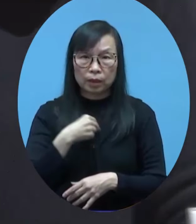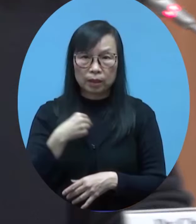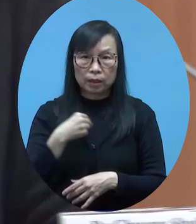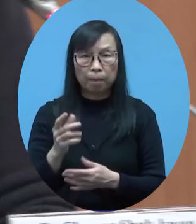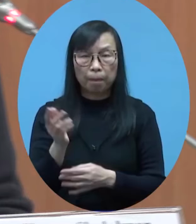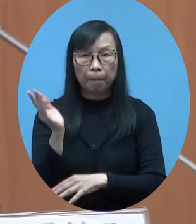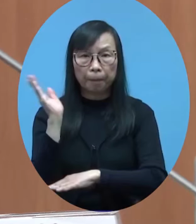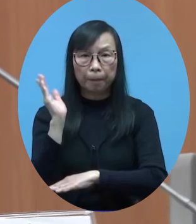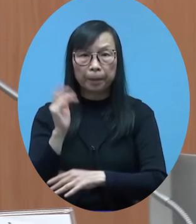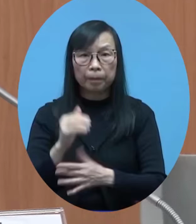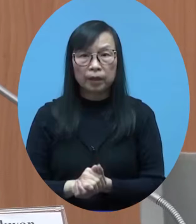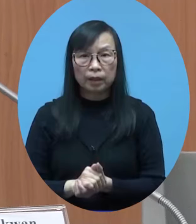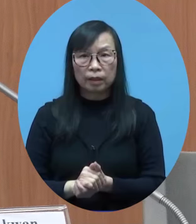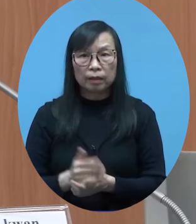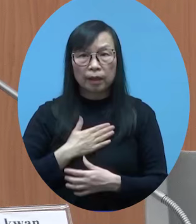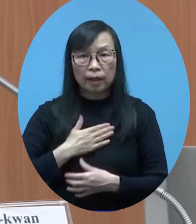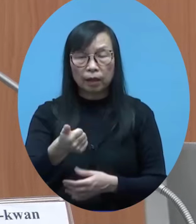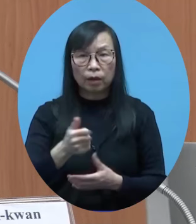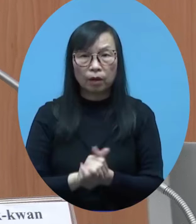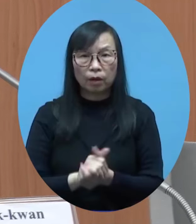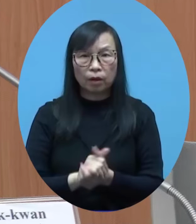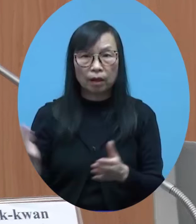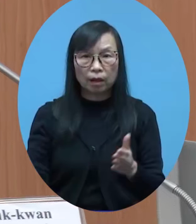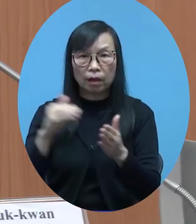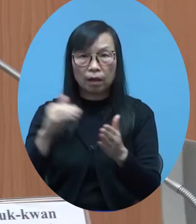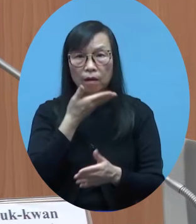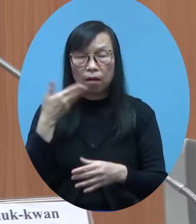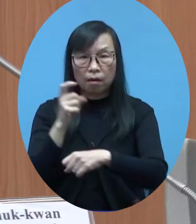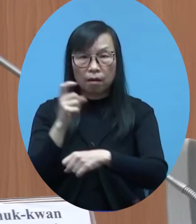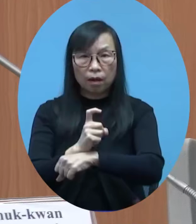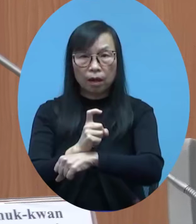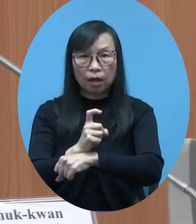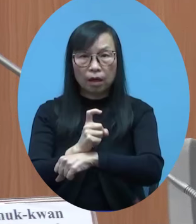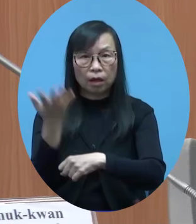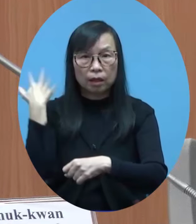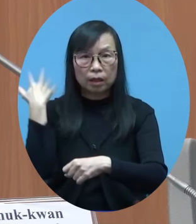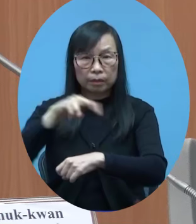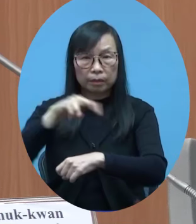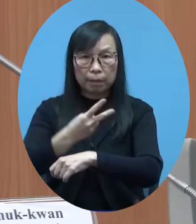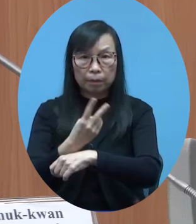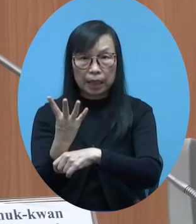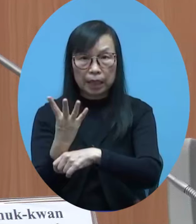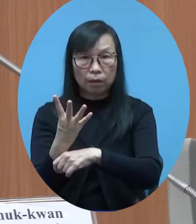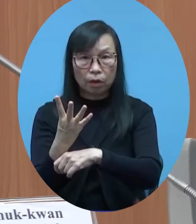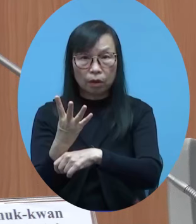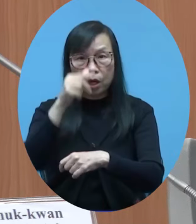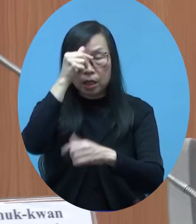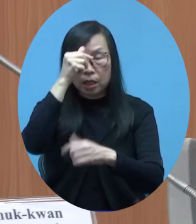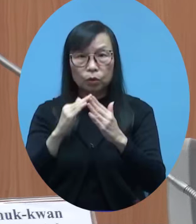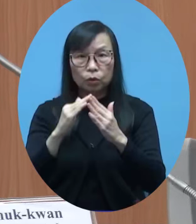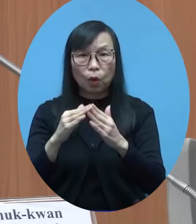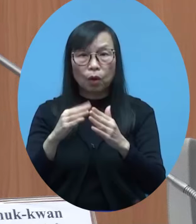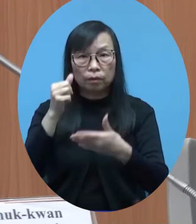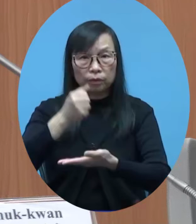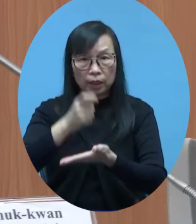局方面。 好，大家好。咁截至今朝9時，喺過去24小時，醫管局嘅系統一